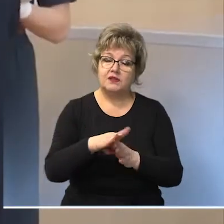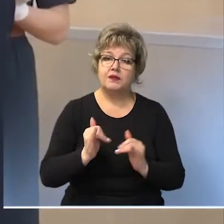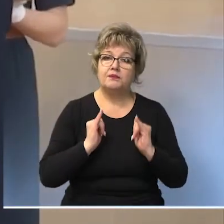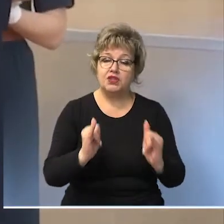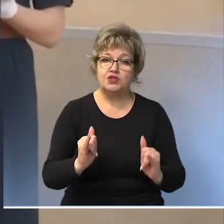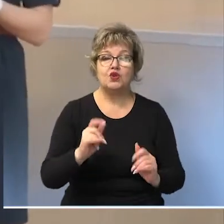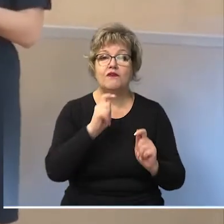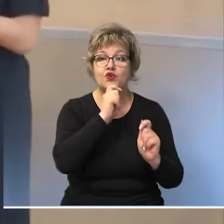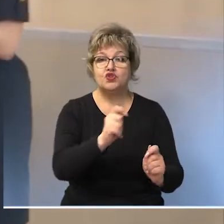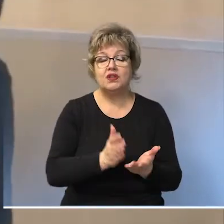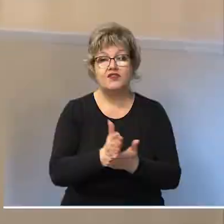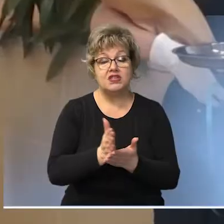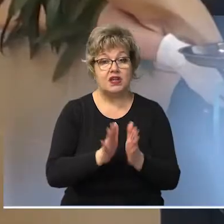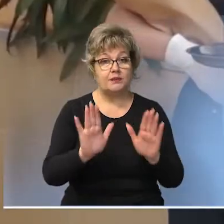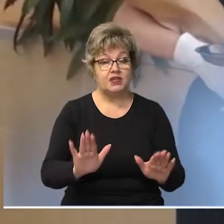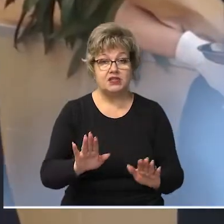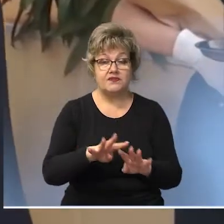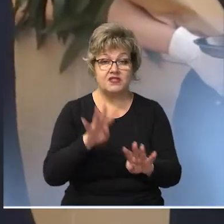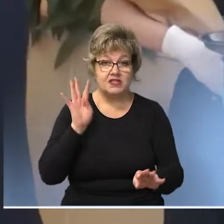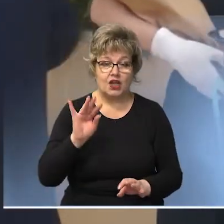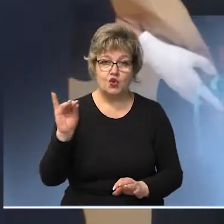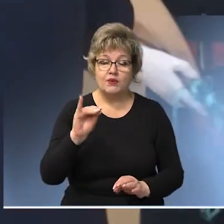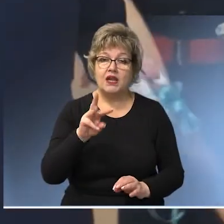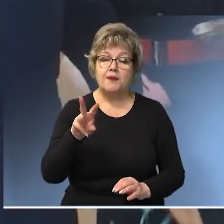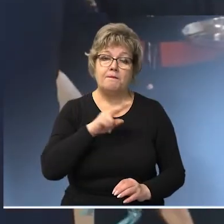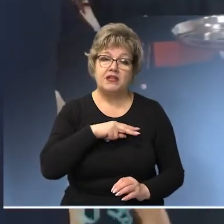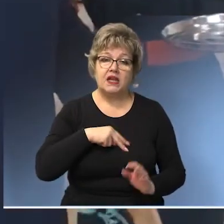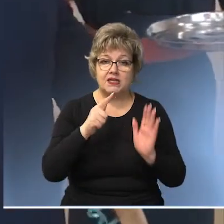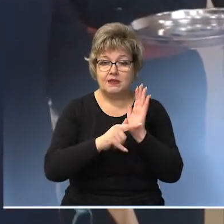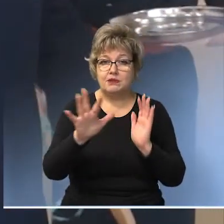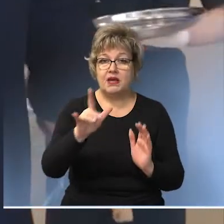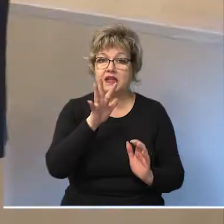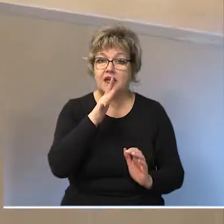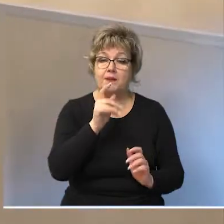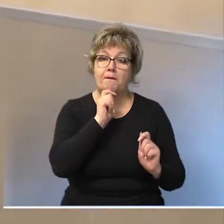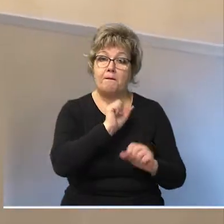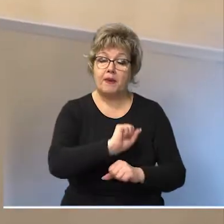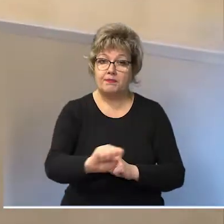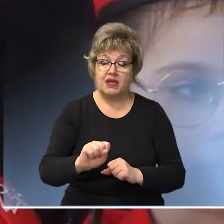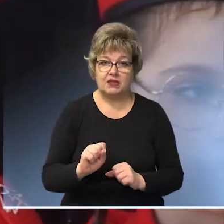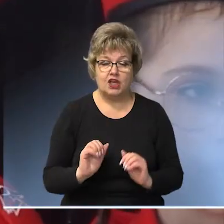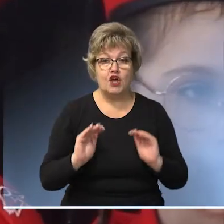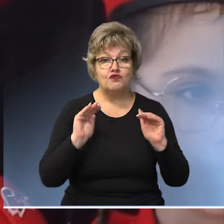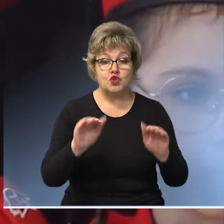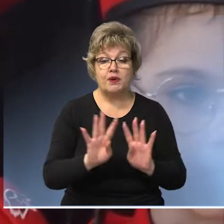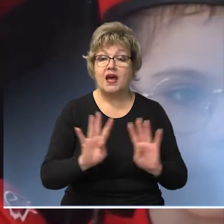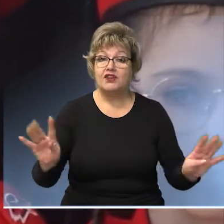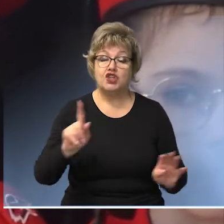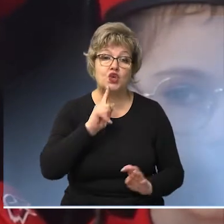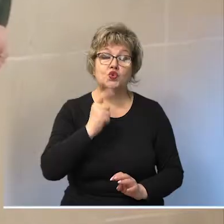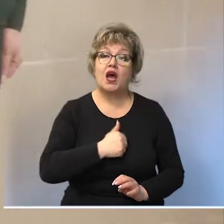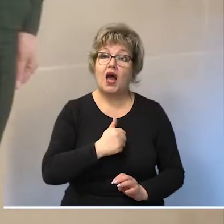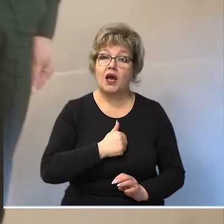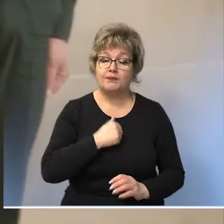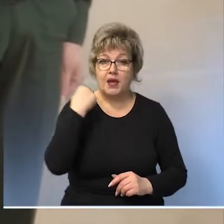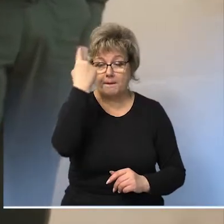выполнил почетную миссию и вручил ветеранам, находившимся в зале, юбилейные медали 75 лет Победы. Вступая в ряды